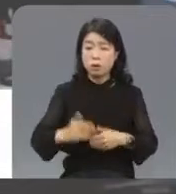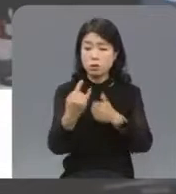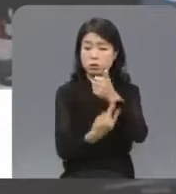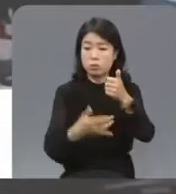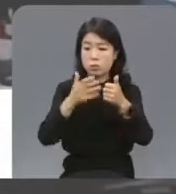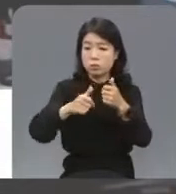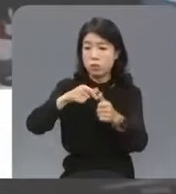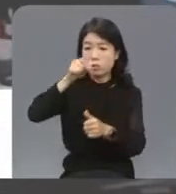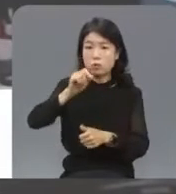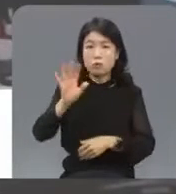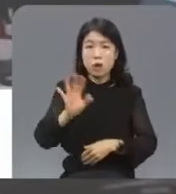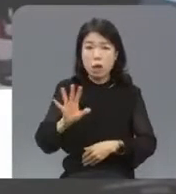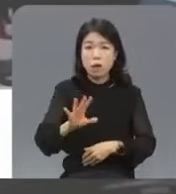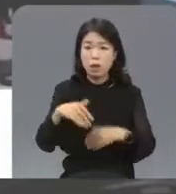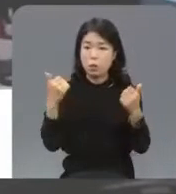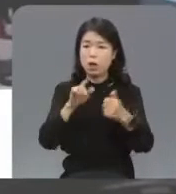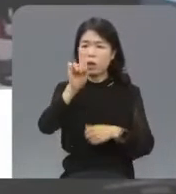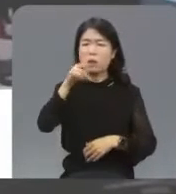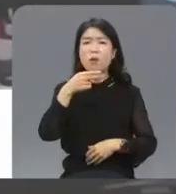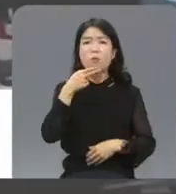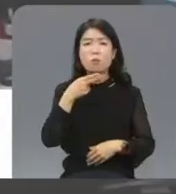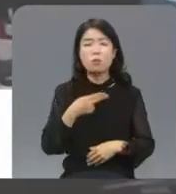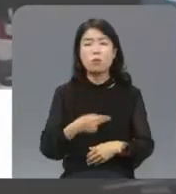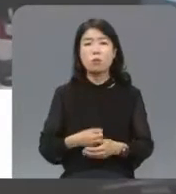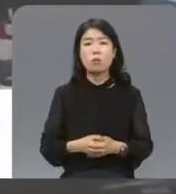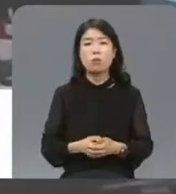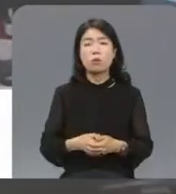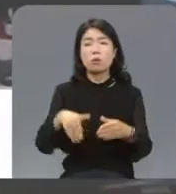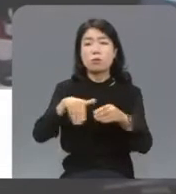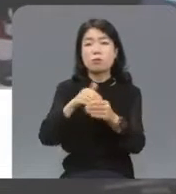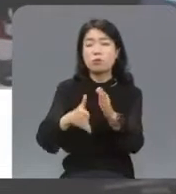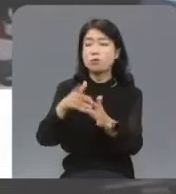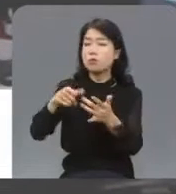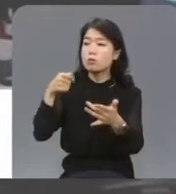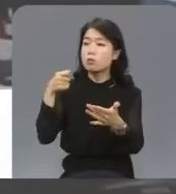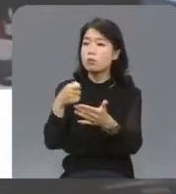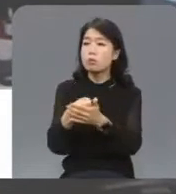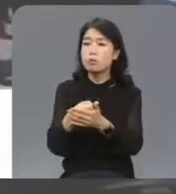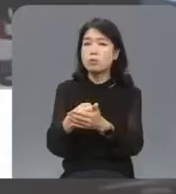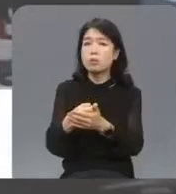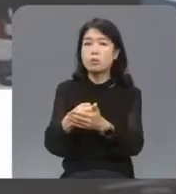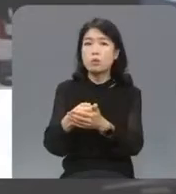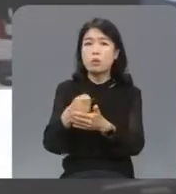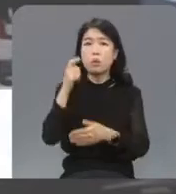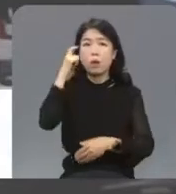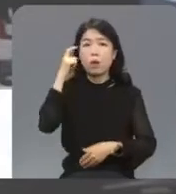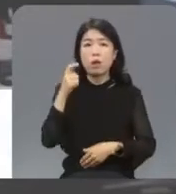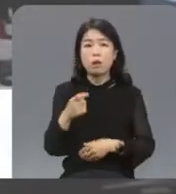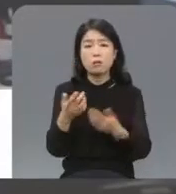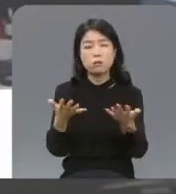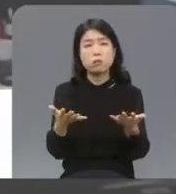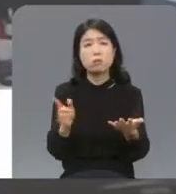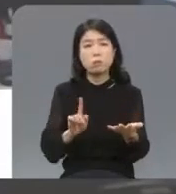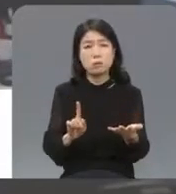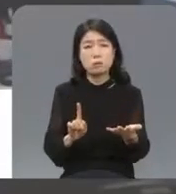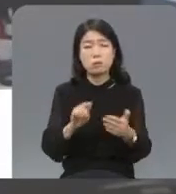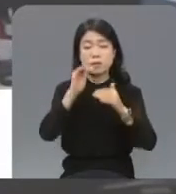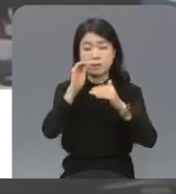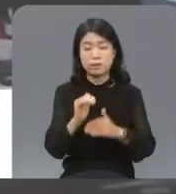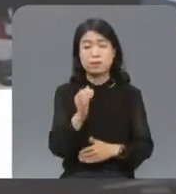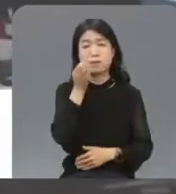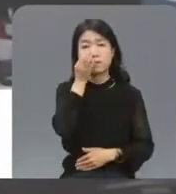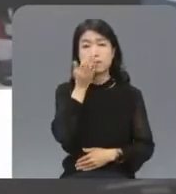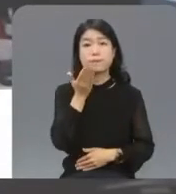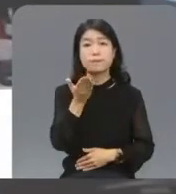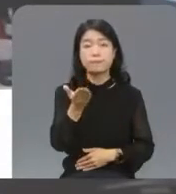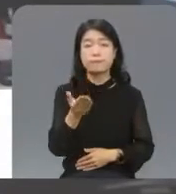않고 회의도 한 차례도 열지 않았습니다. 문화도시 선정이 무색하다는 지적이 나오고 있습니다. 김광진 기자의